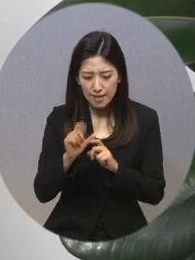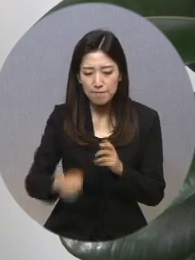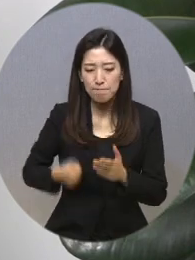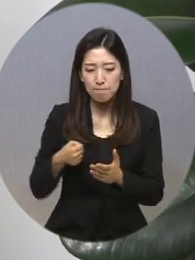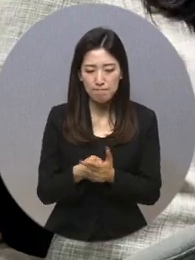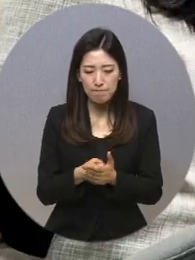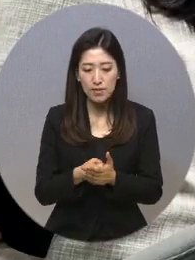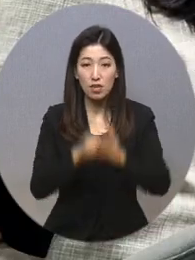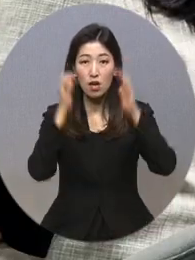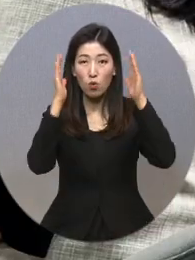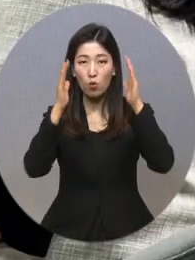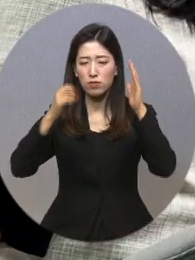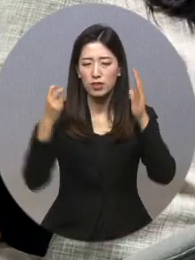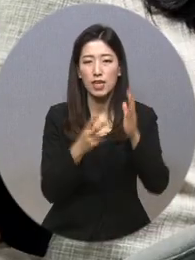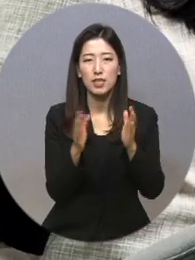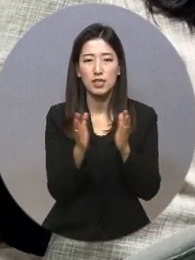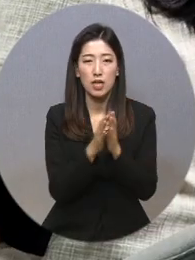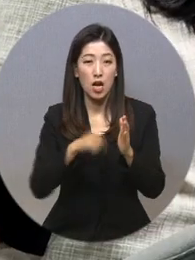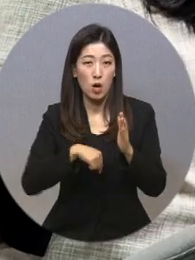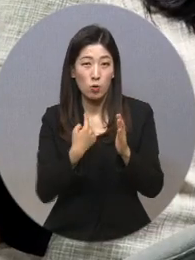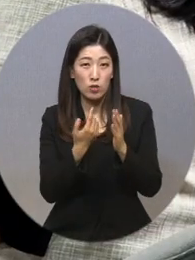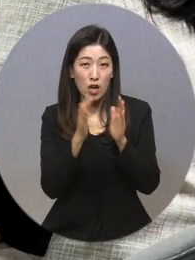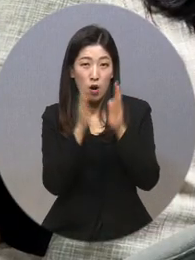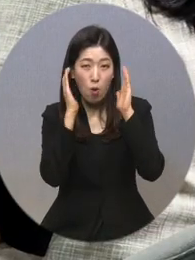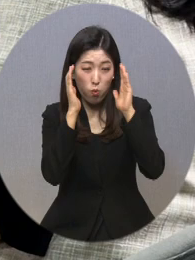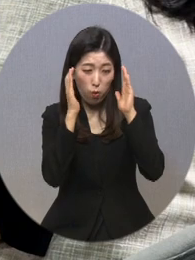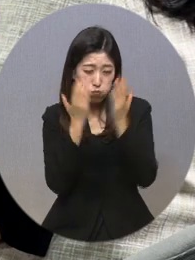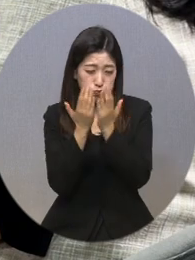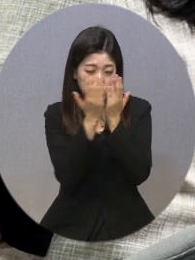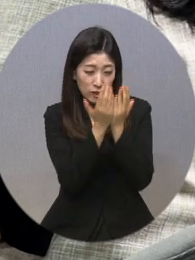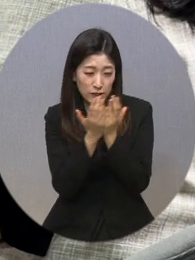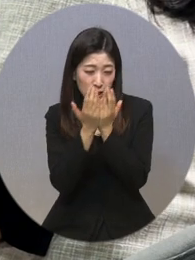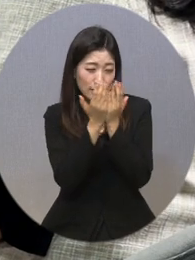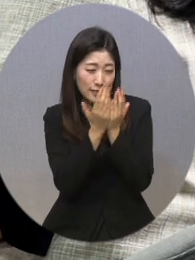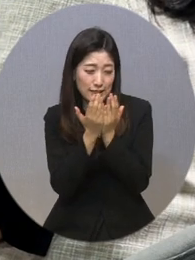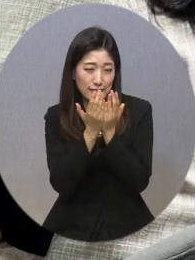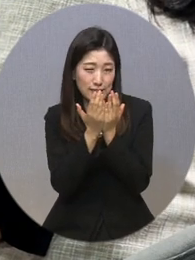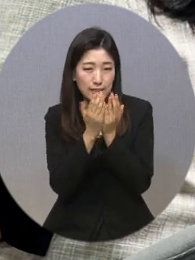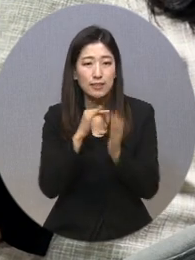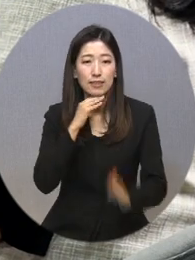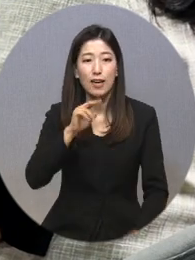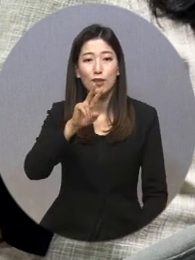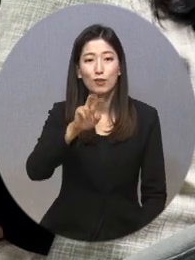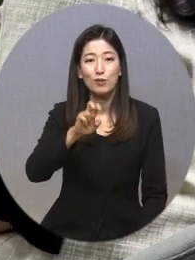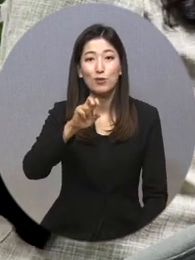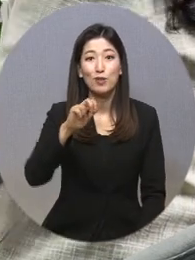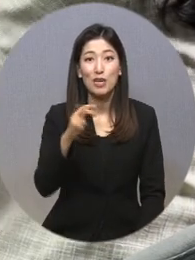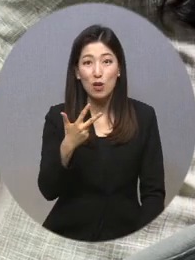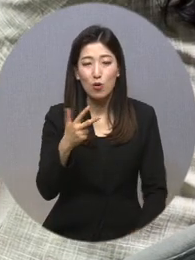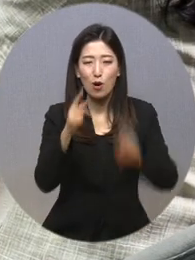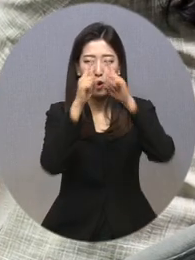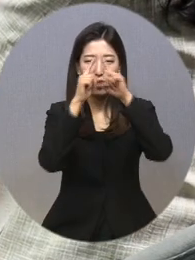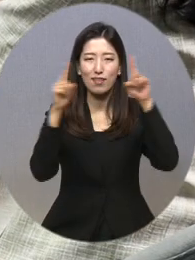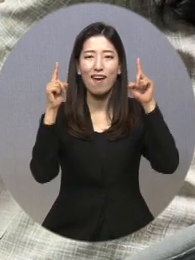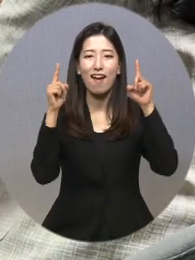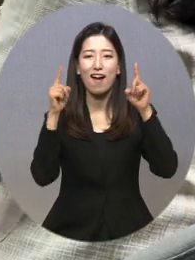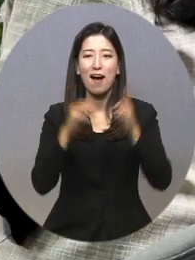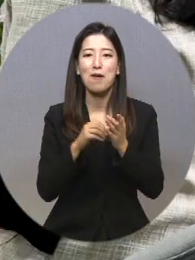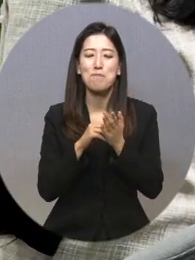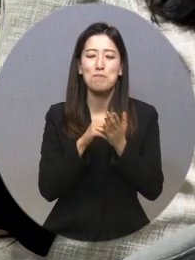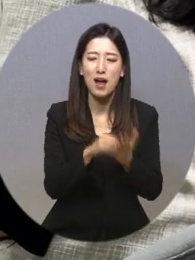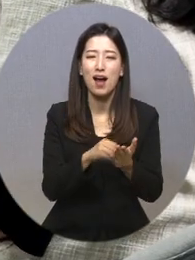했습니다. 그래서 독학을 했습니다. 제가 27살에 대학을 갔습니다. 아,